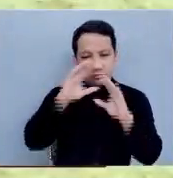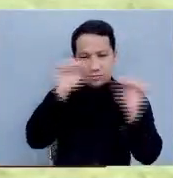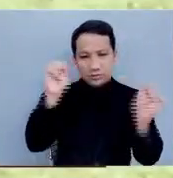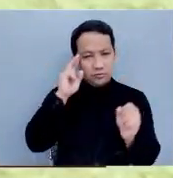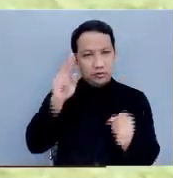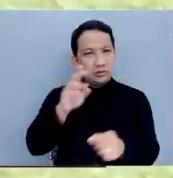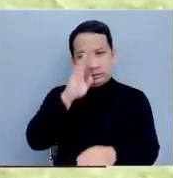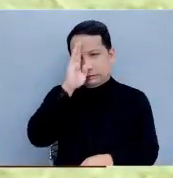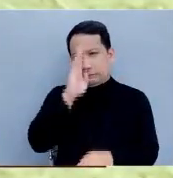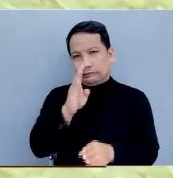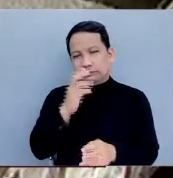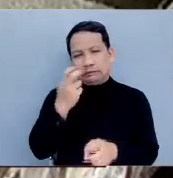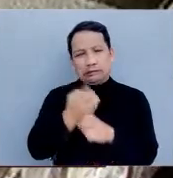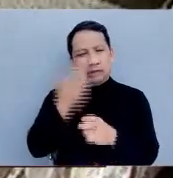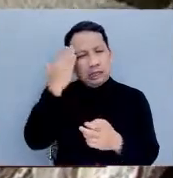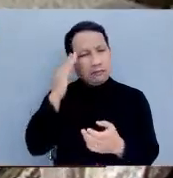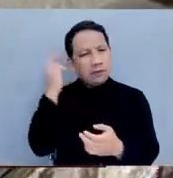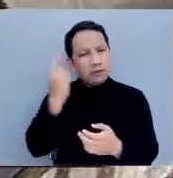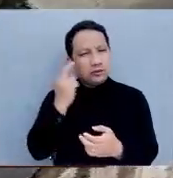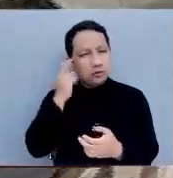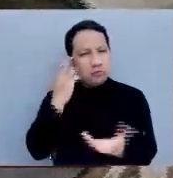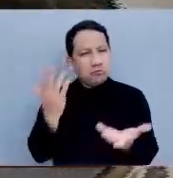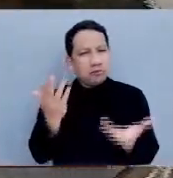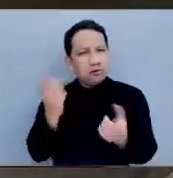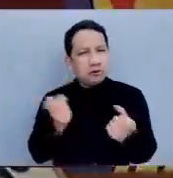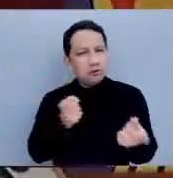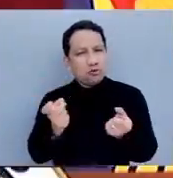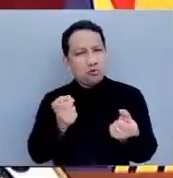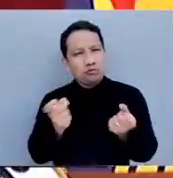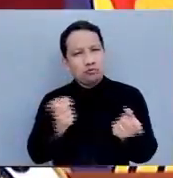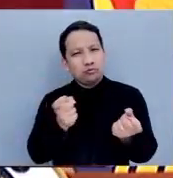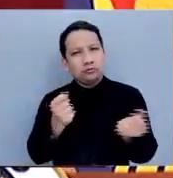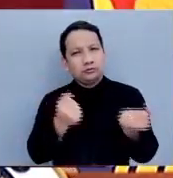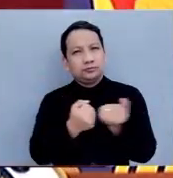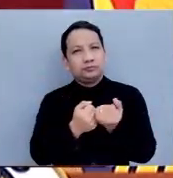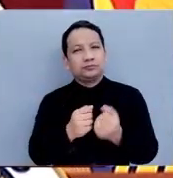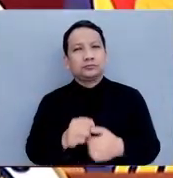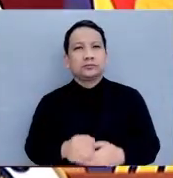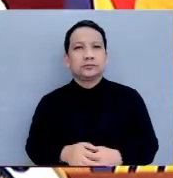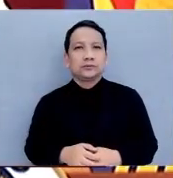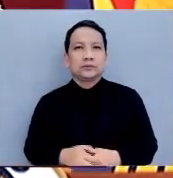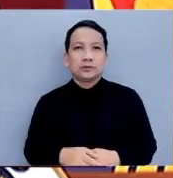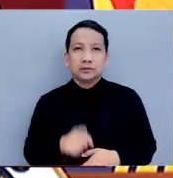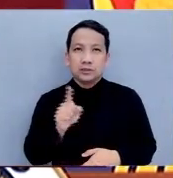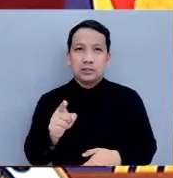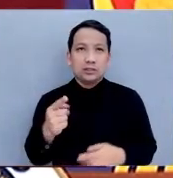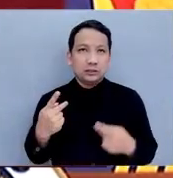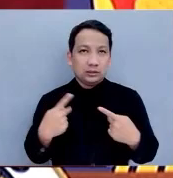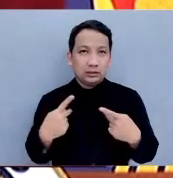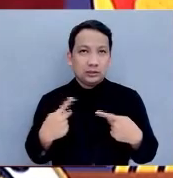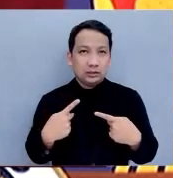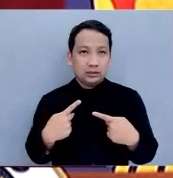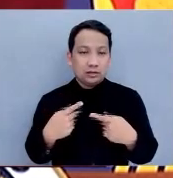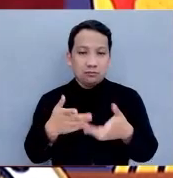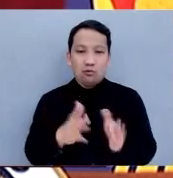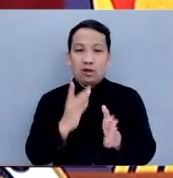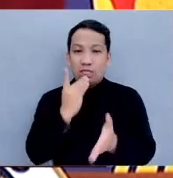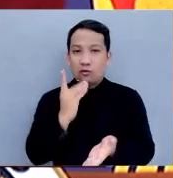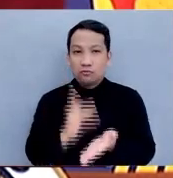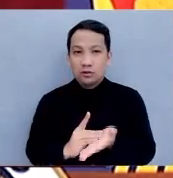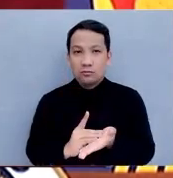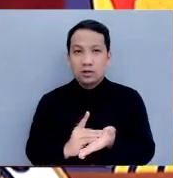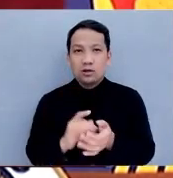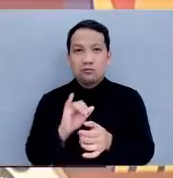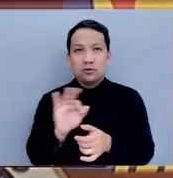kung bakit. Pero tingin nila may umiipit ng supply. Talagang nandyan ang mga smuggler at saka ang